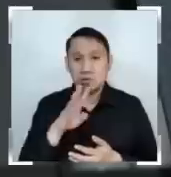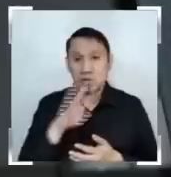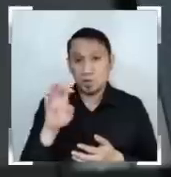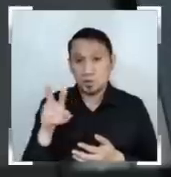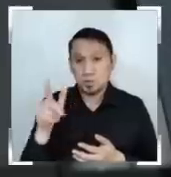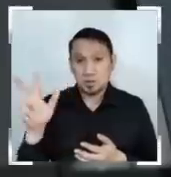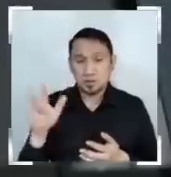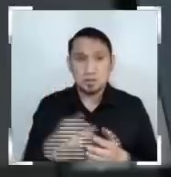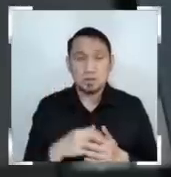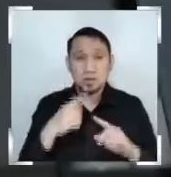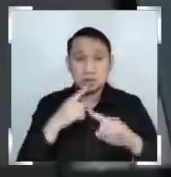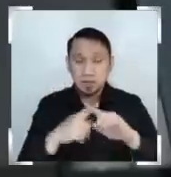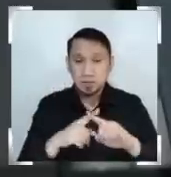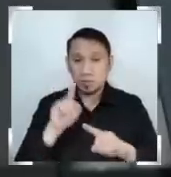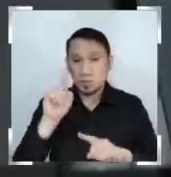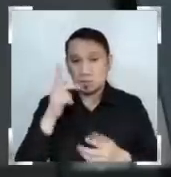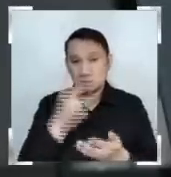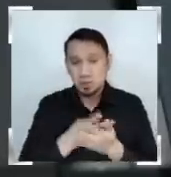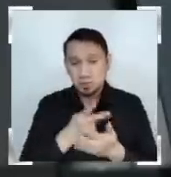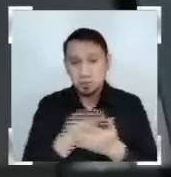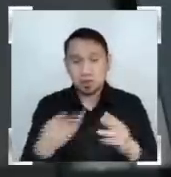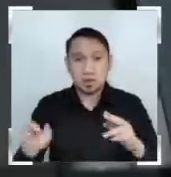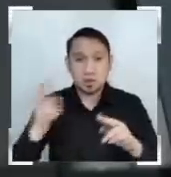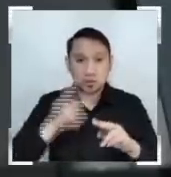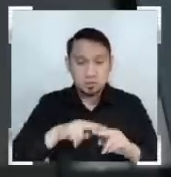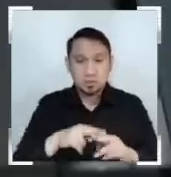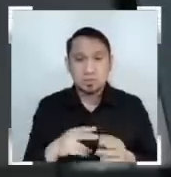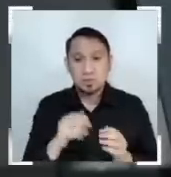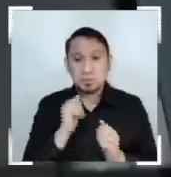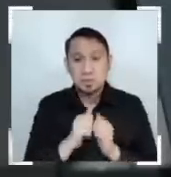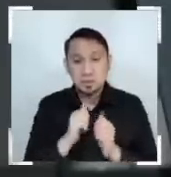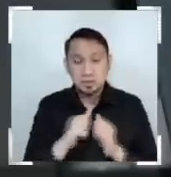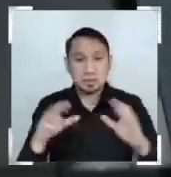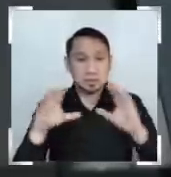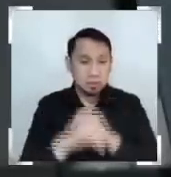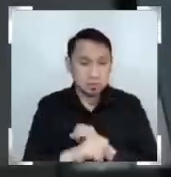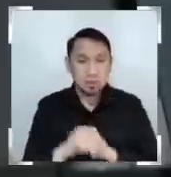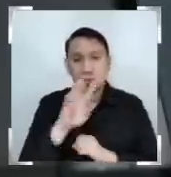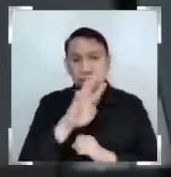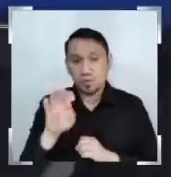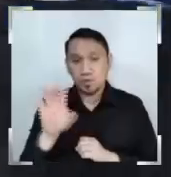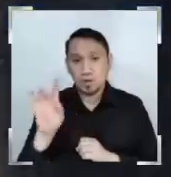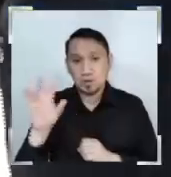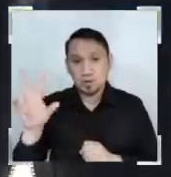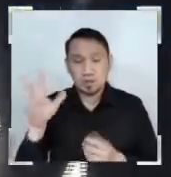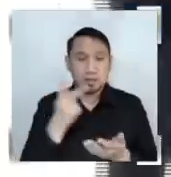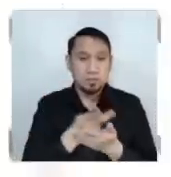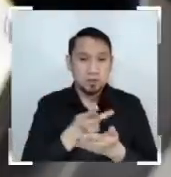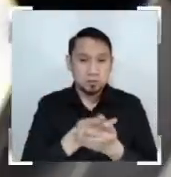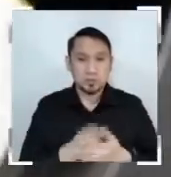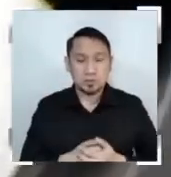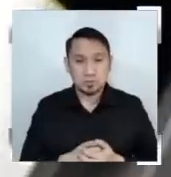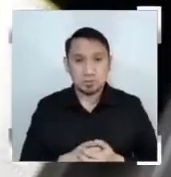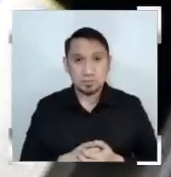483 times 1 peso na increase po natin ngayon, that would also translate to 483 pesos. Sa taya ng GMA